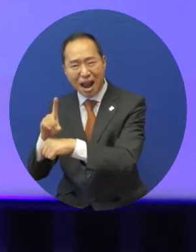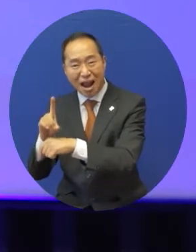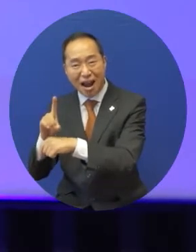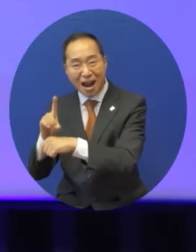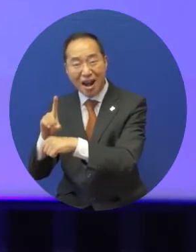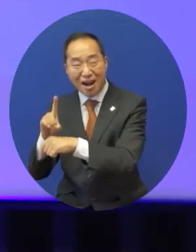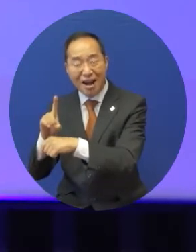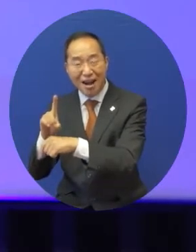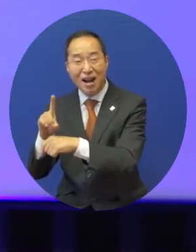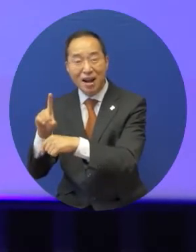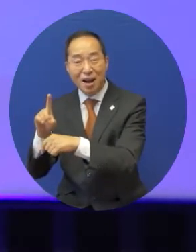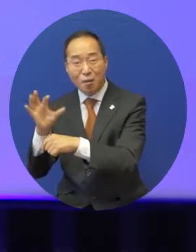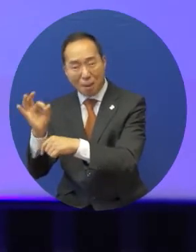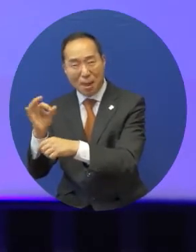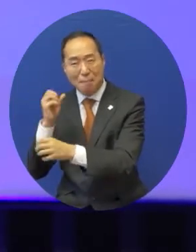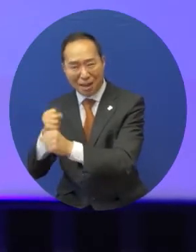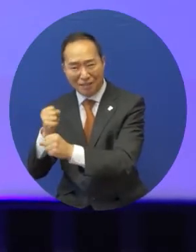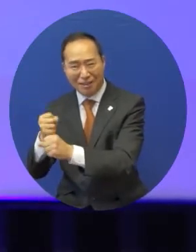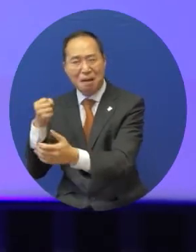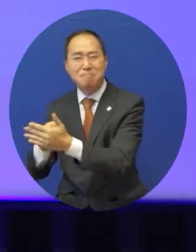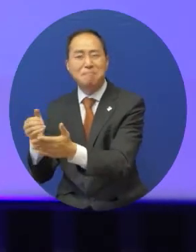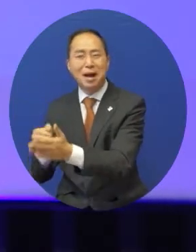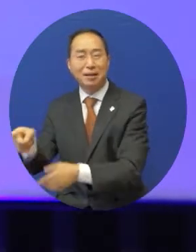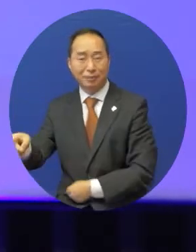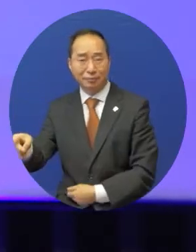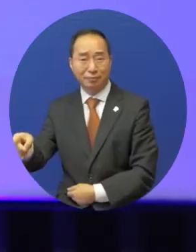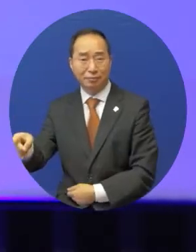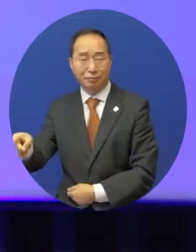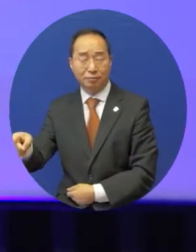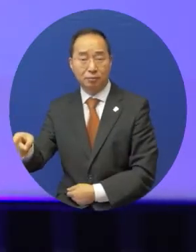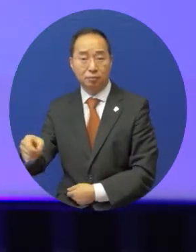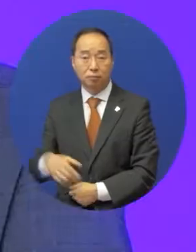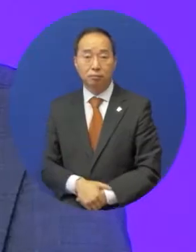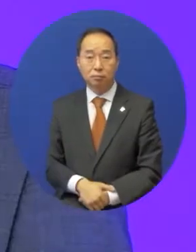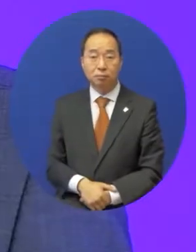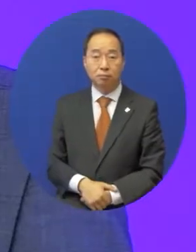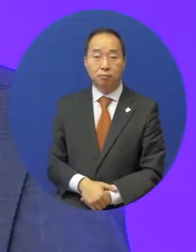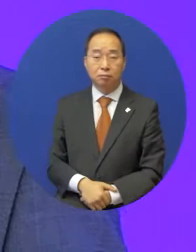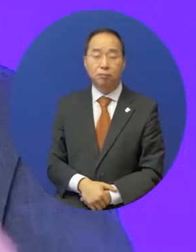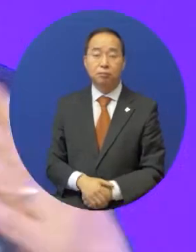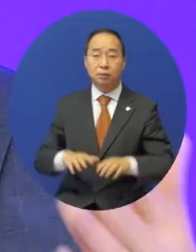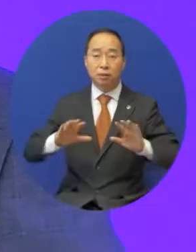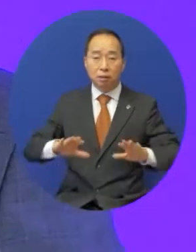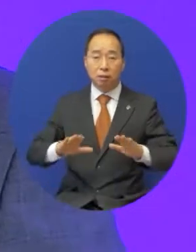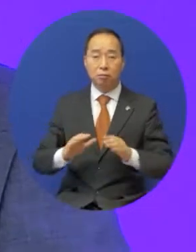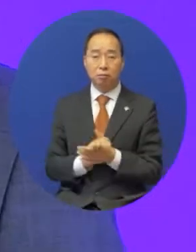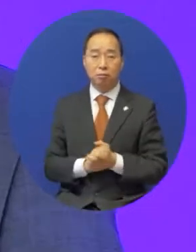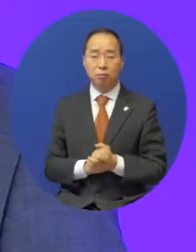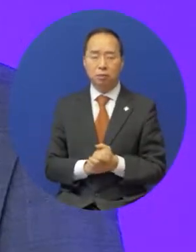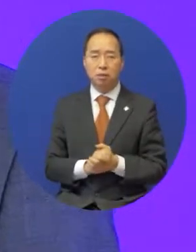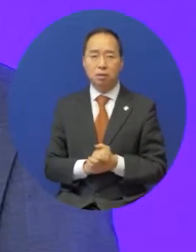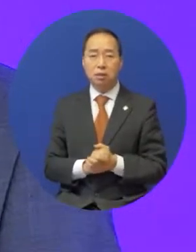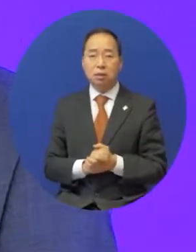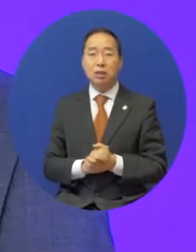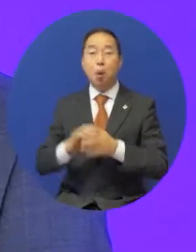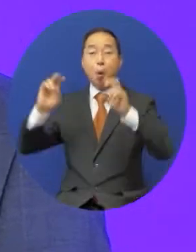디지털 화폐를 발행하기로 했다고 들었습니다. 즉 이제는 우리가 글로벌 컴퍼니, 그러니까